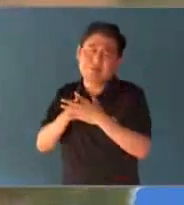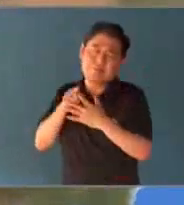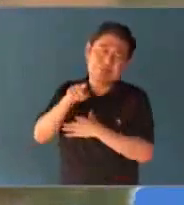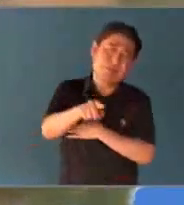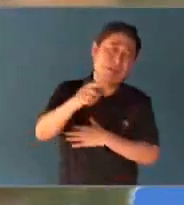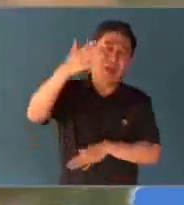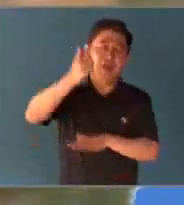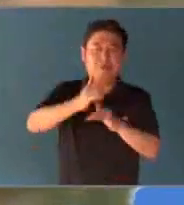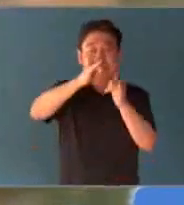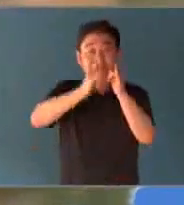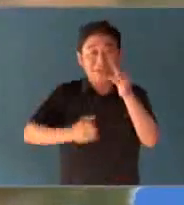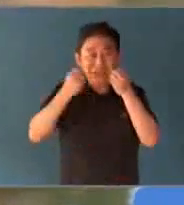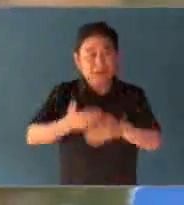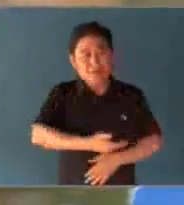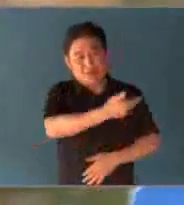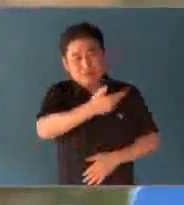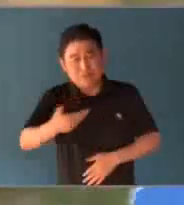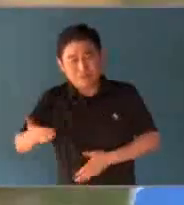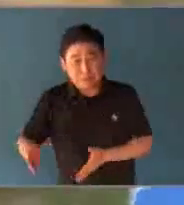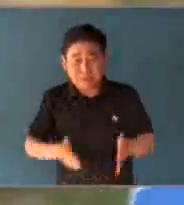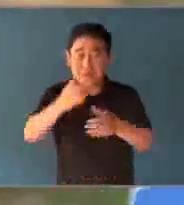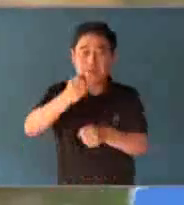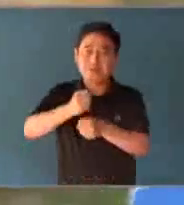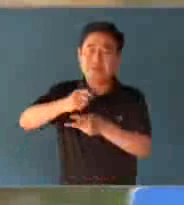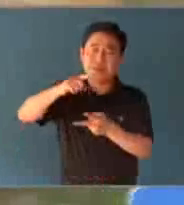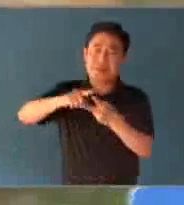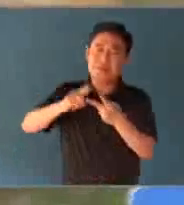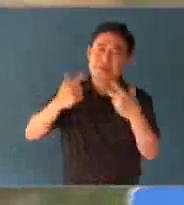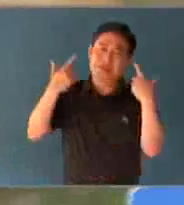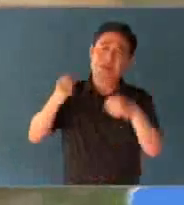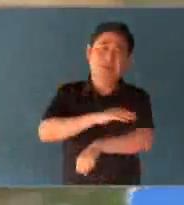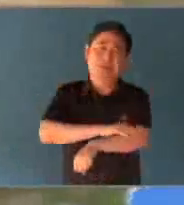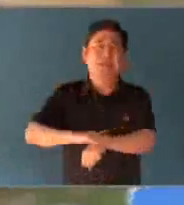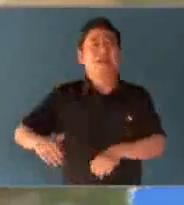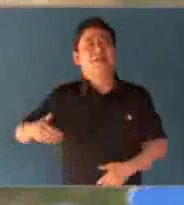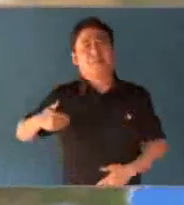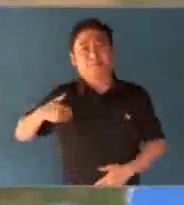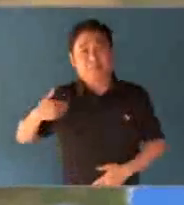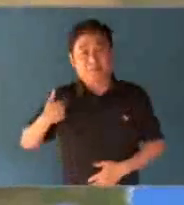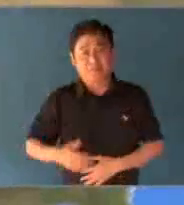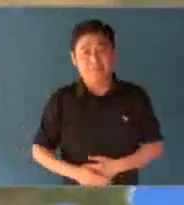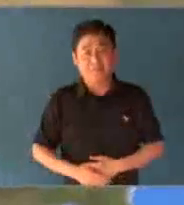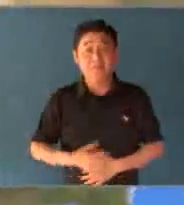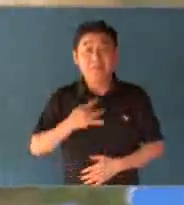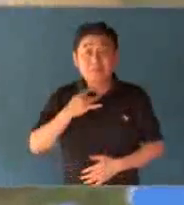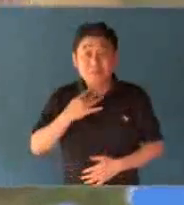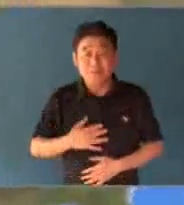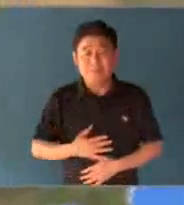역사의 흐름에 새로운 물꼬를 트신 것인지 저는 여전히 잘 알지 못하겠습니다.